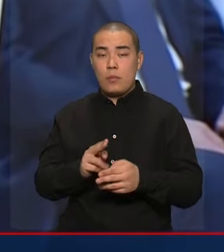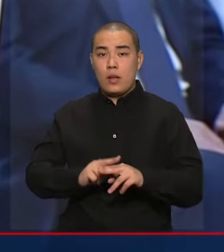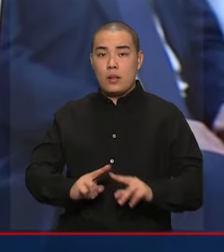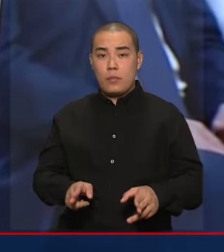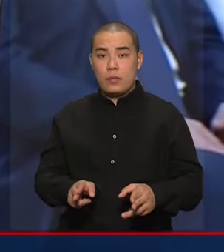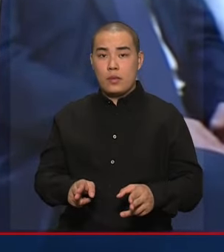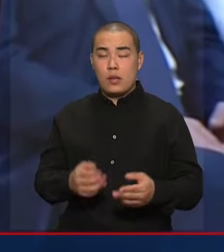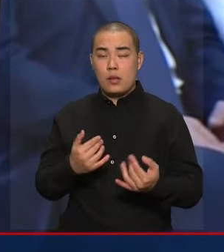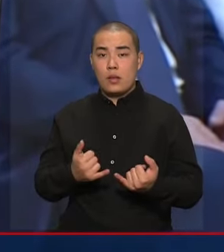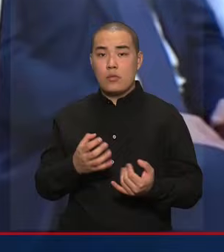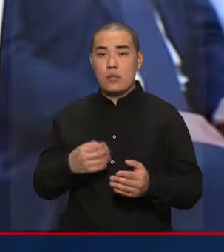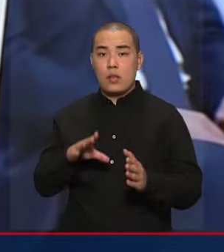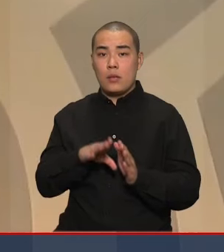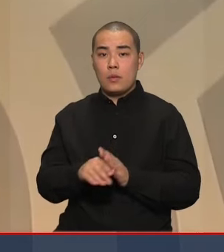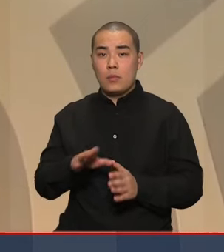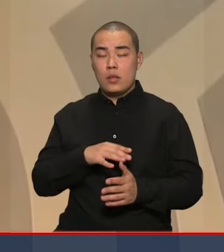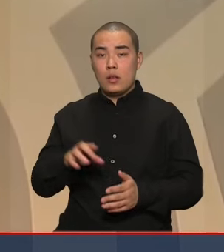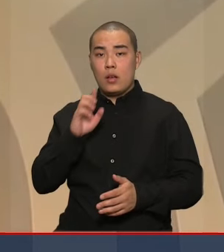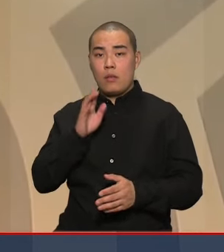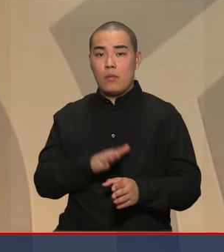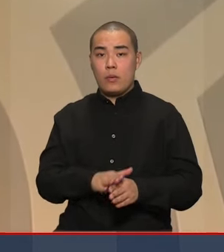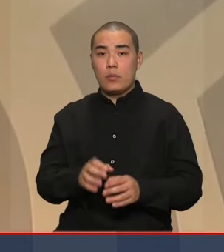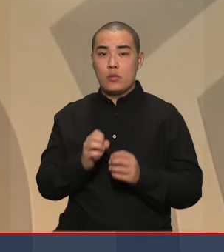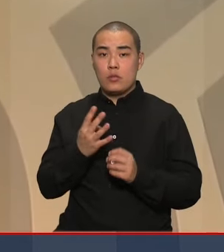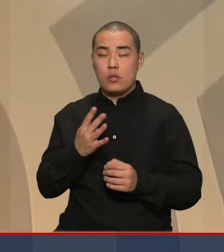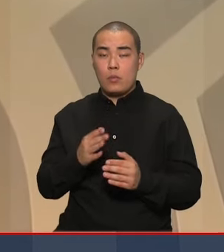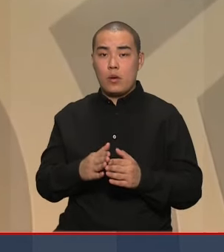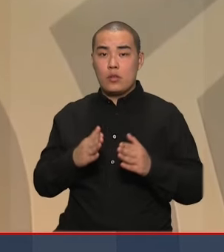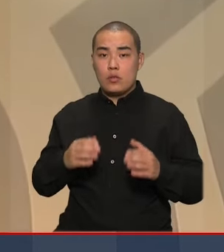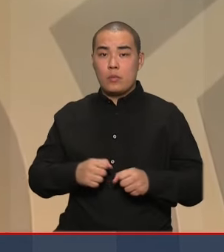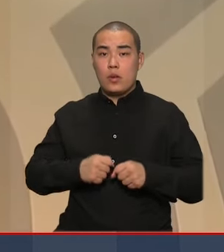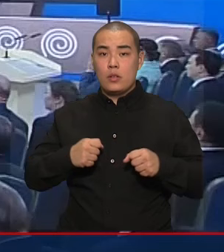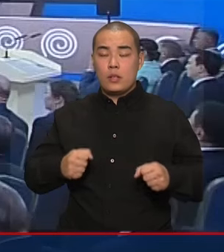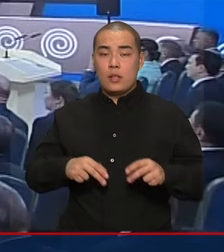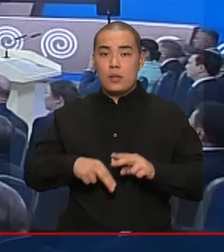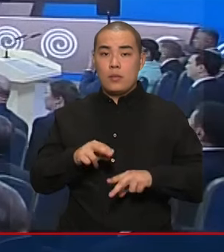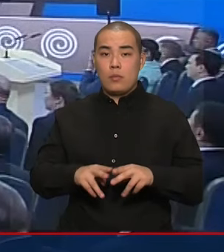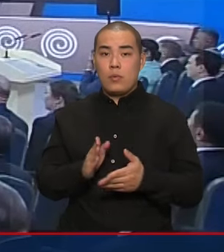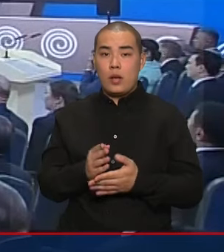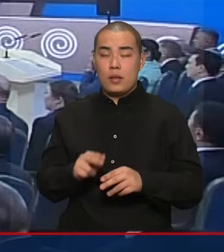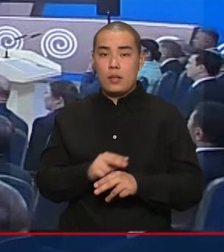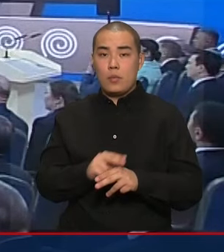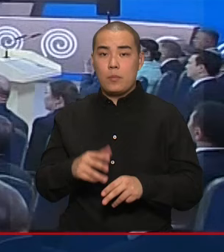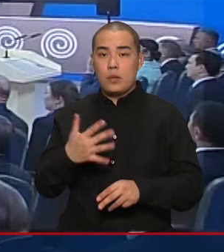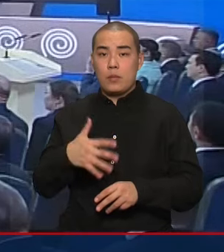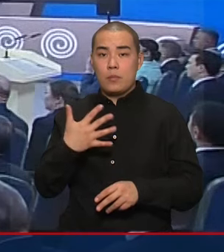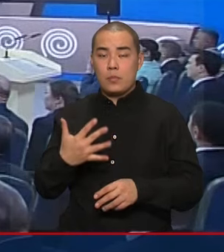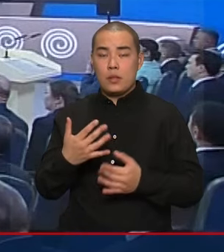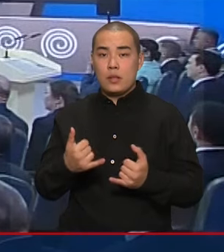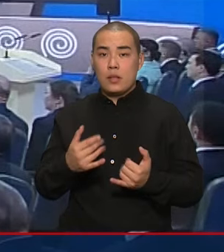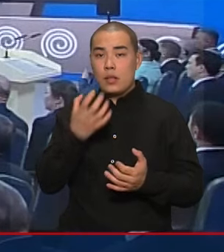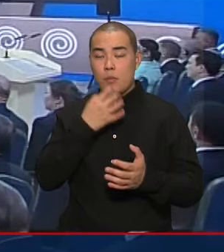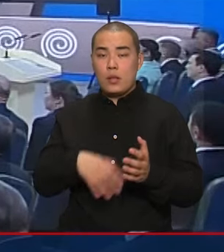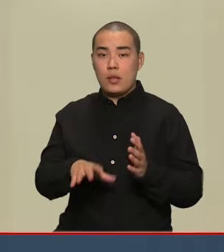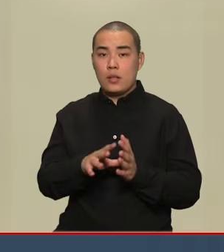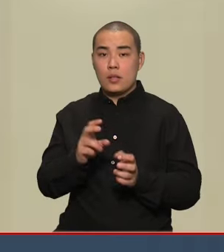парламенте. Кроме того, обязал правительство реализовать 4 масштабные инфраструктурные инициативы. Это ремонт 55 действующих